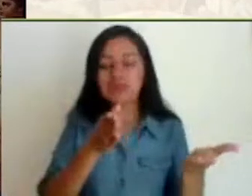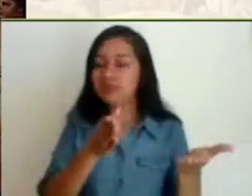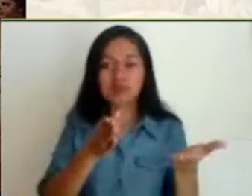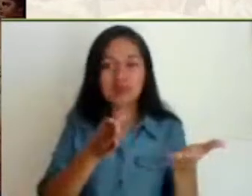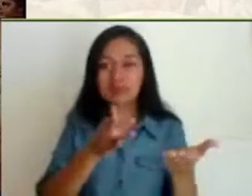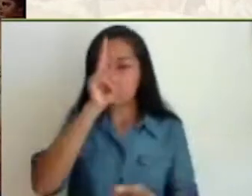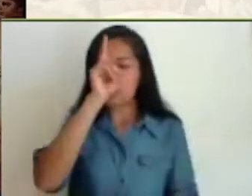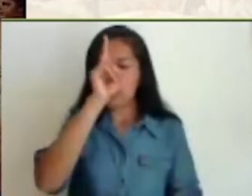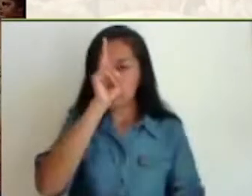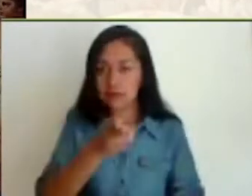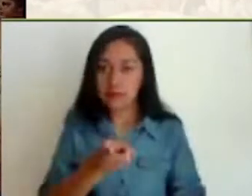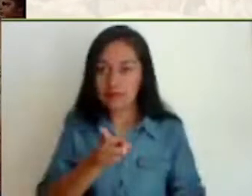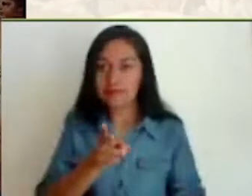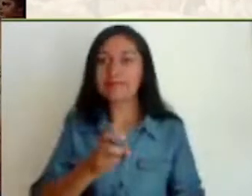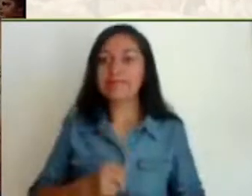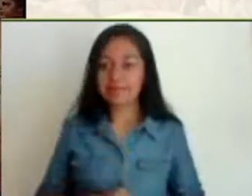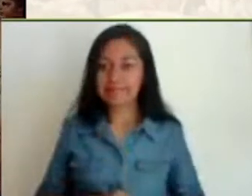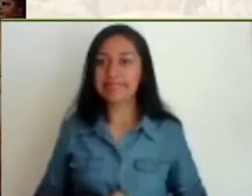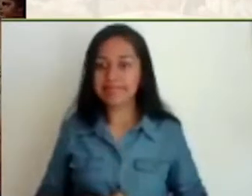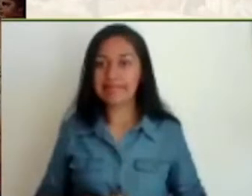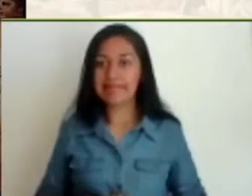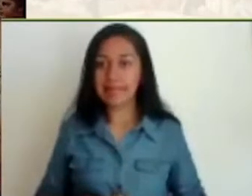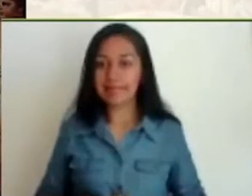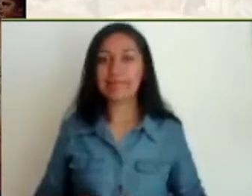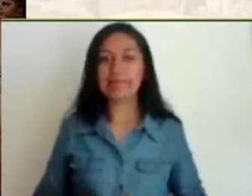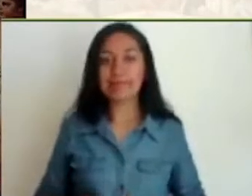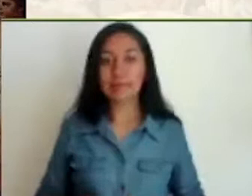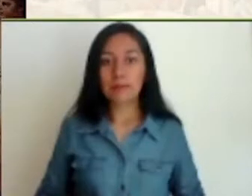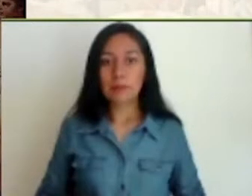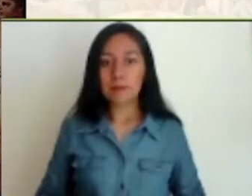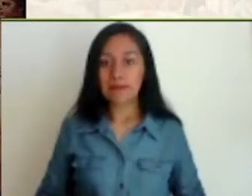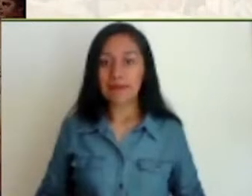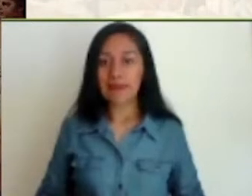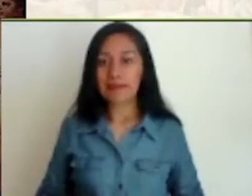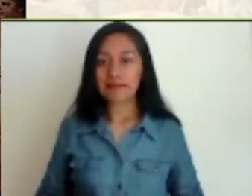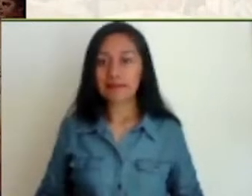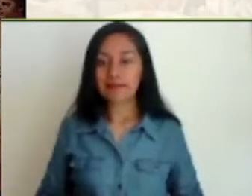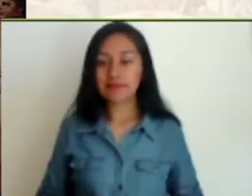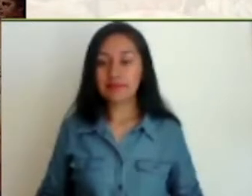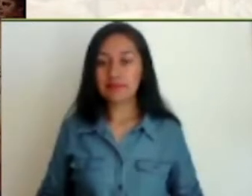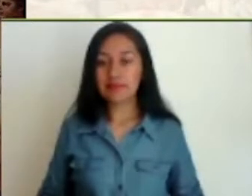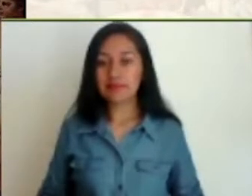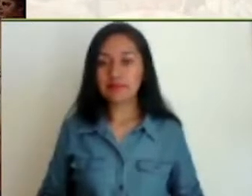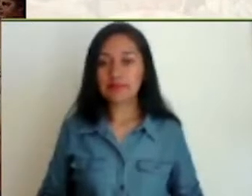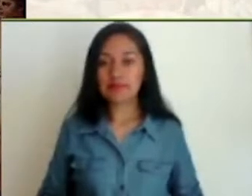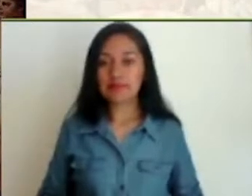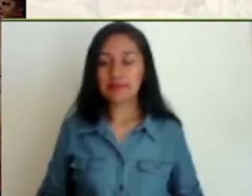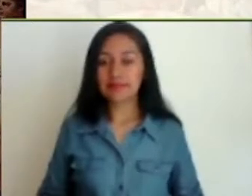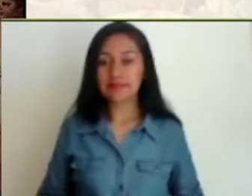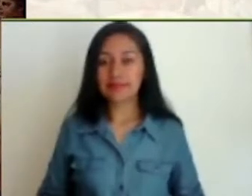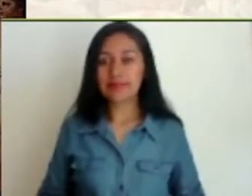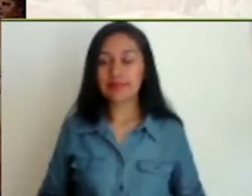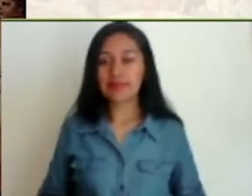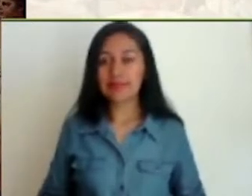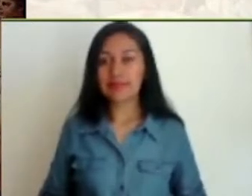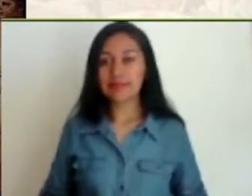conservate, formaggi, metalli preziosi, monete, cioè elementi molto ricci, molto rigidi, che non,